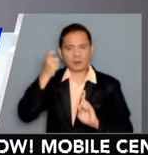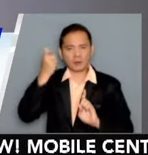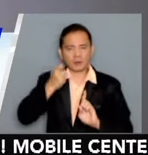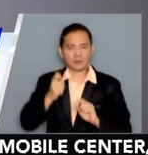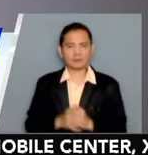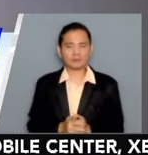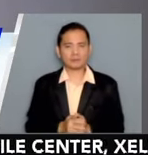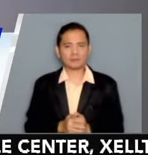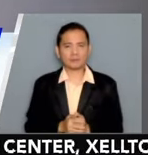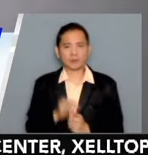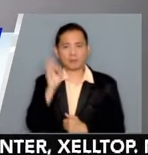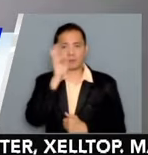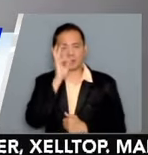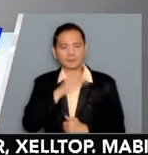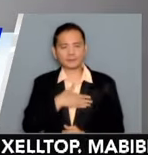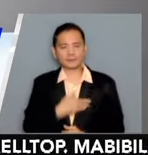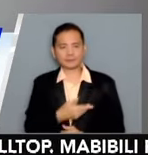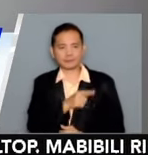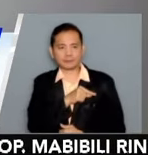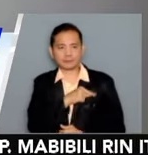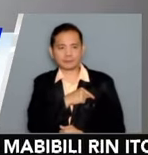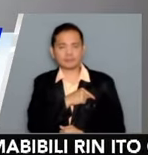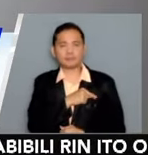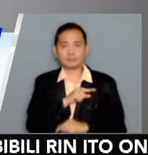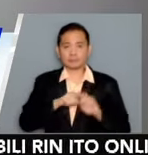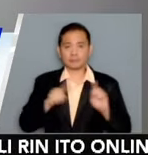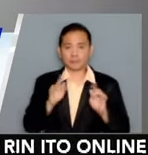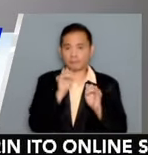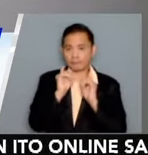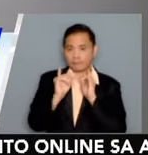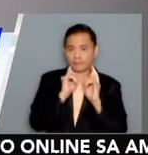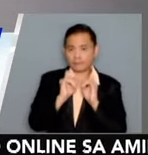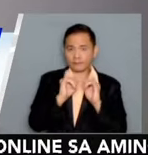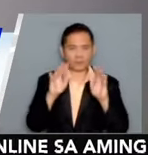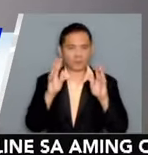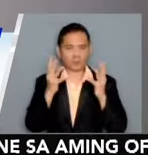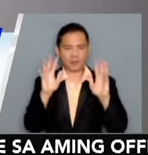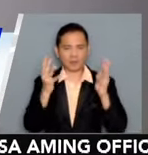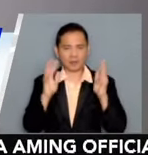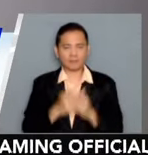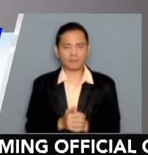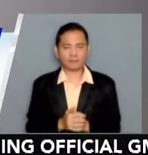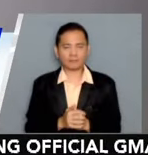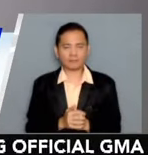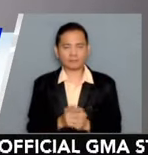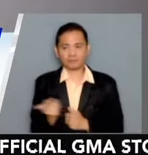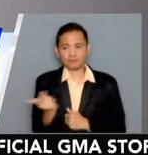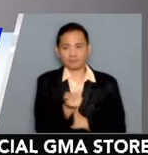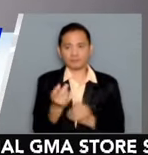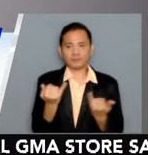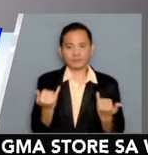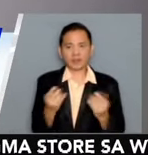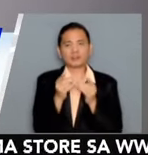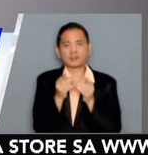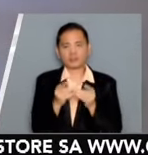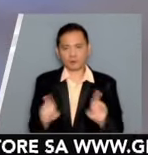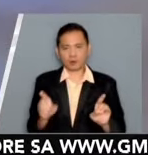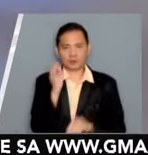siya nagbigay ng karagdagang pahayag. Sumasa ilalim na rin ang mag-asawa sa divorce proceedings. Meron silang isang